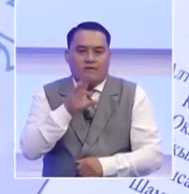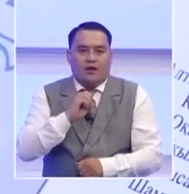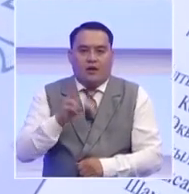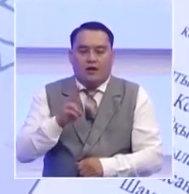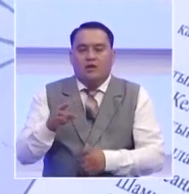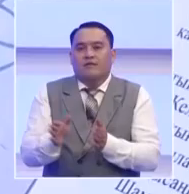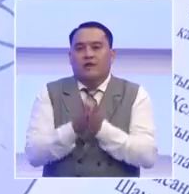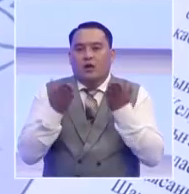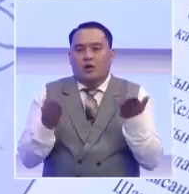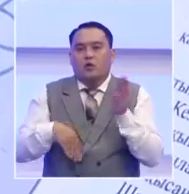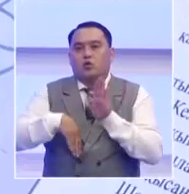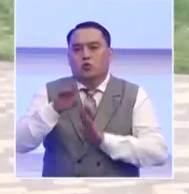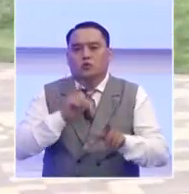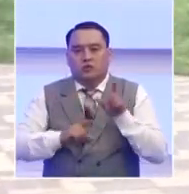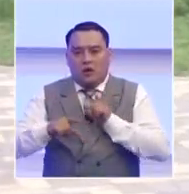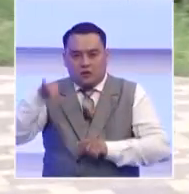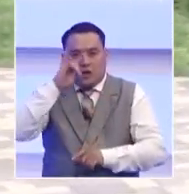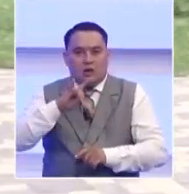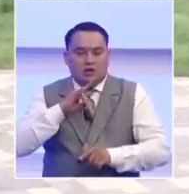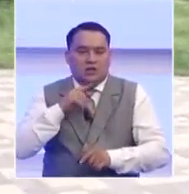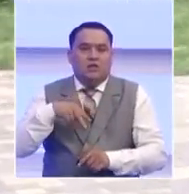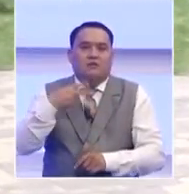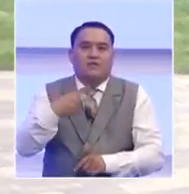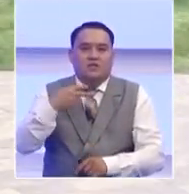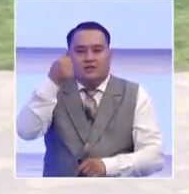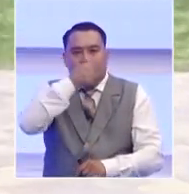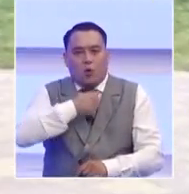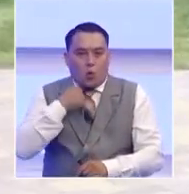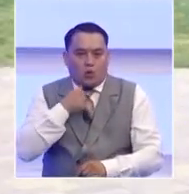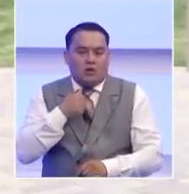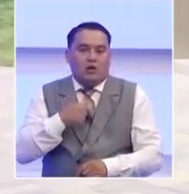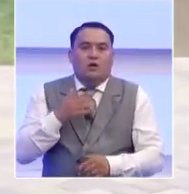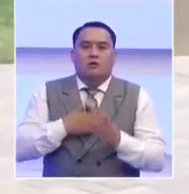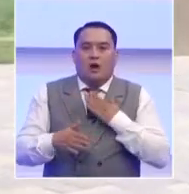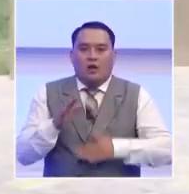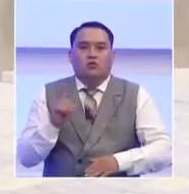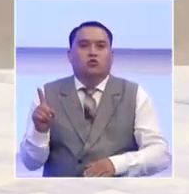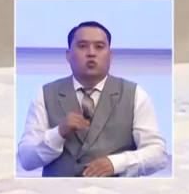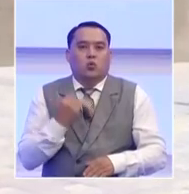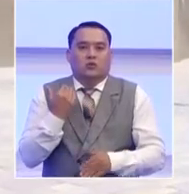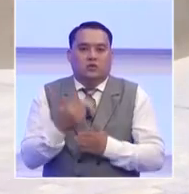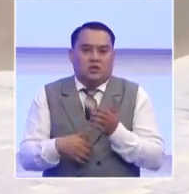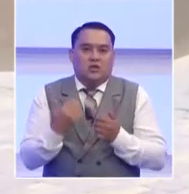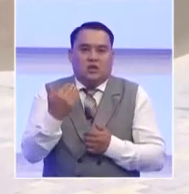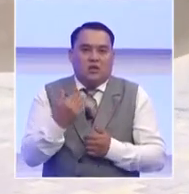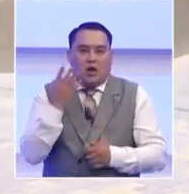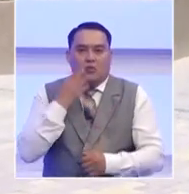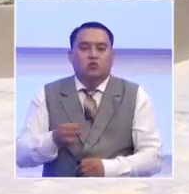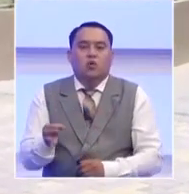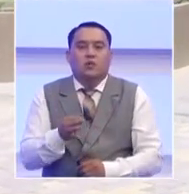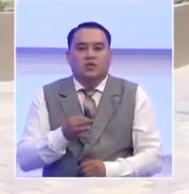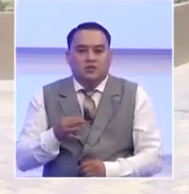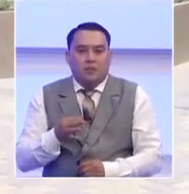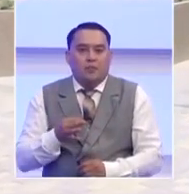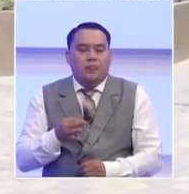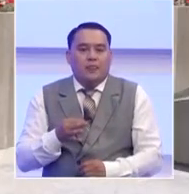книге биография лучших студентов страны за 2020 год. И весьма отрадно, что среди них 2 из Алматинской